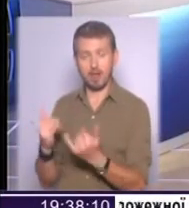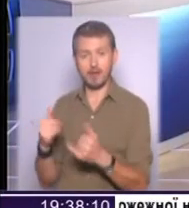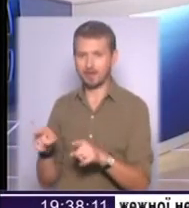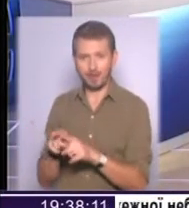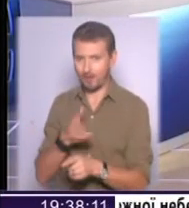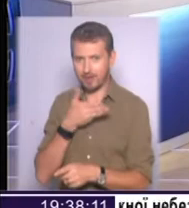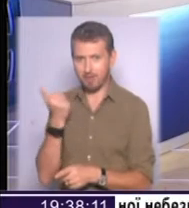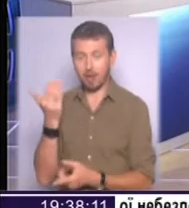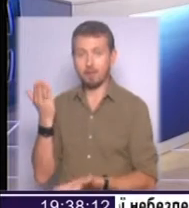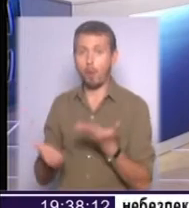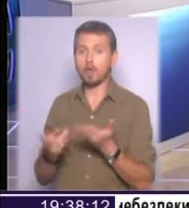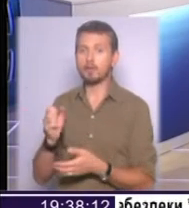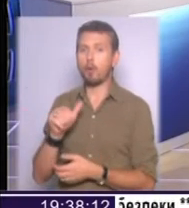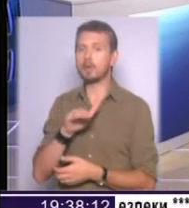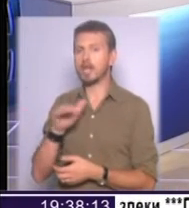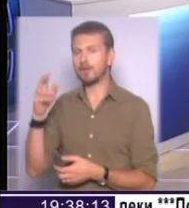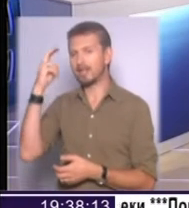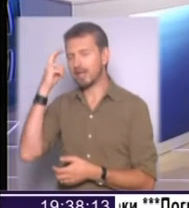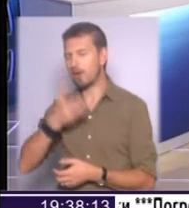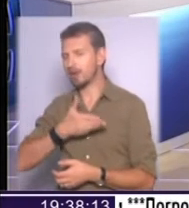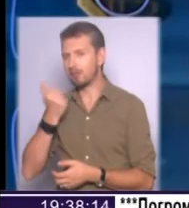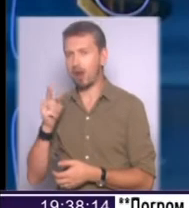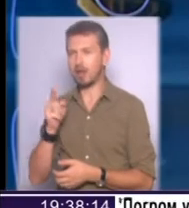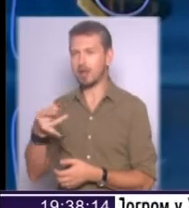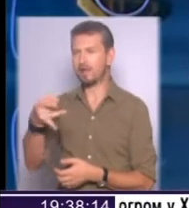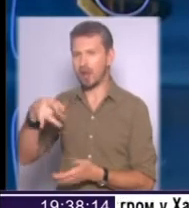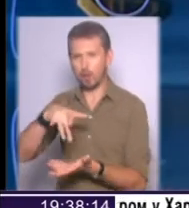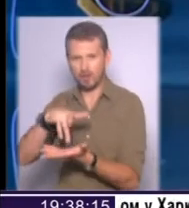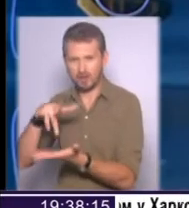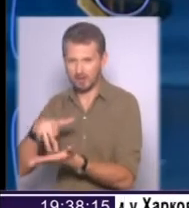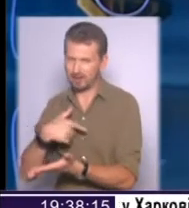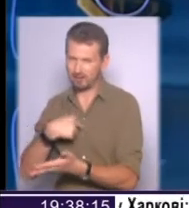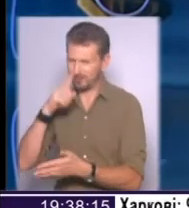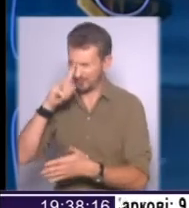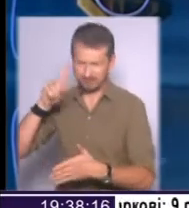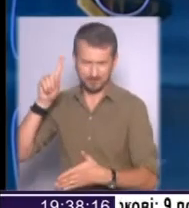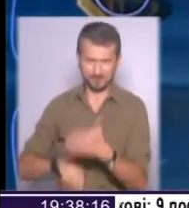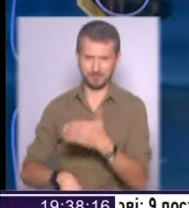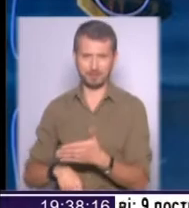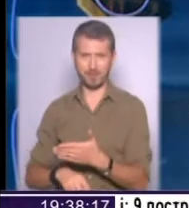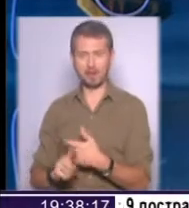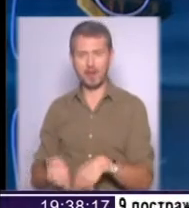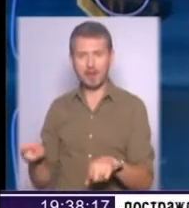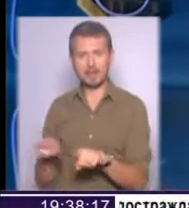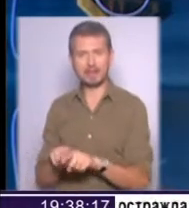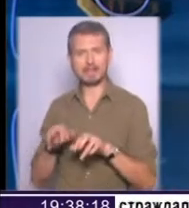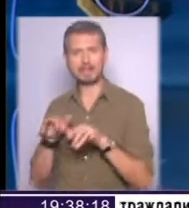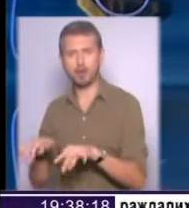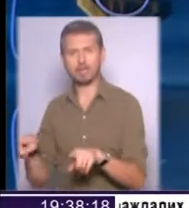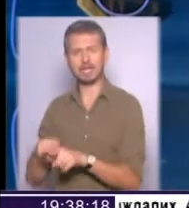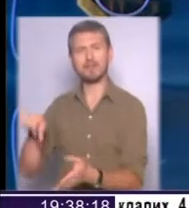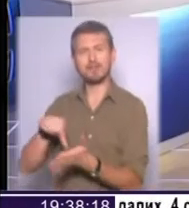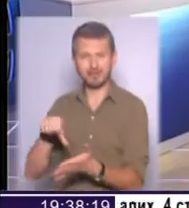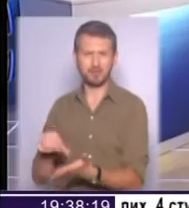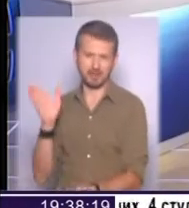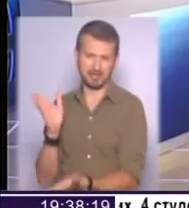немає. Можливо, на рівні Києва немає, але в районних центрах я більш ніж переконана, що такі заходи і такі виступи відбуваються.